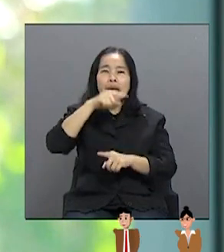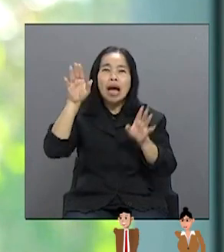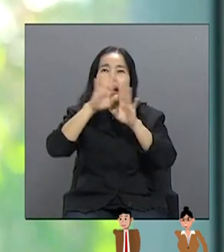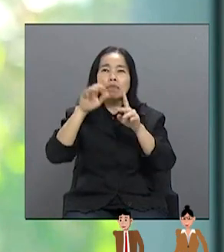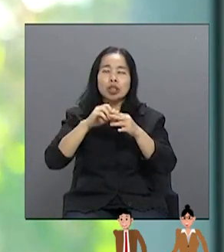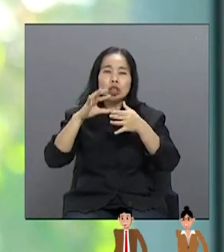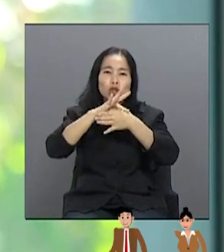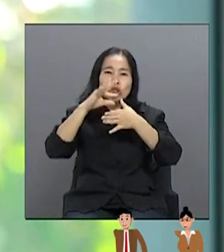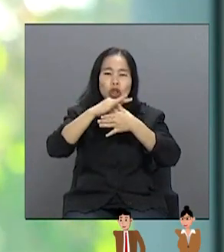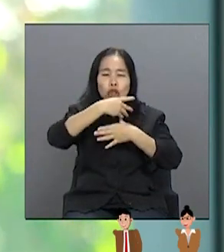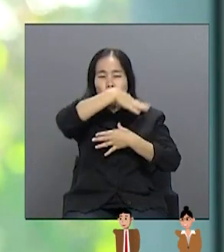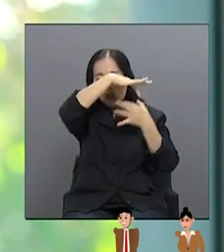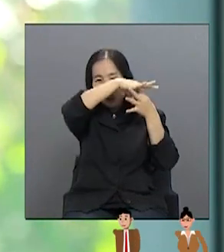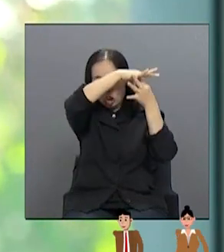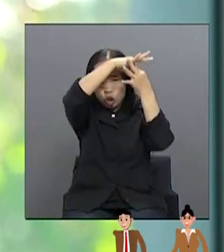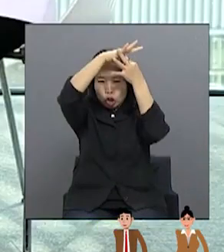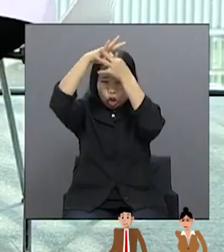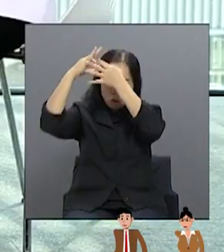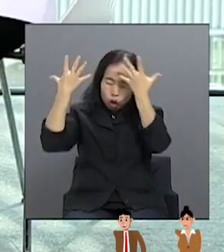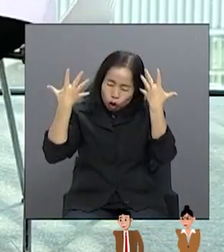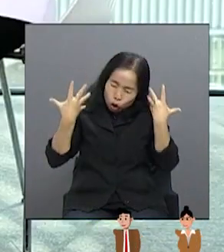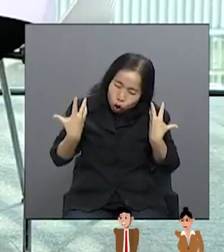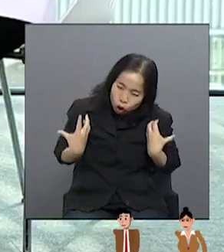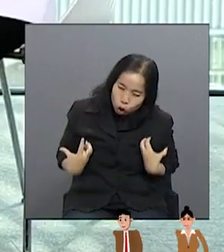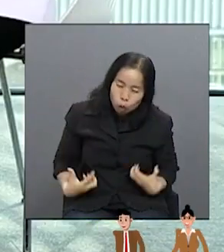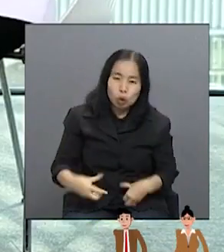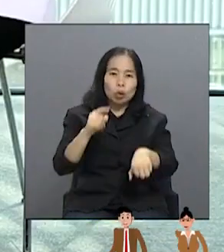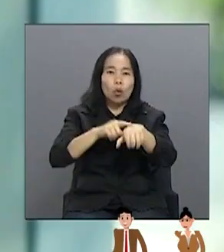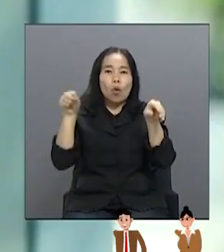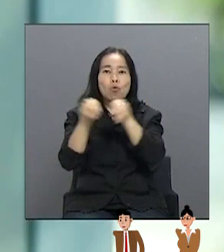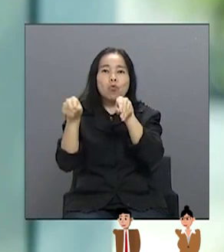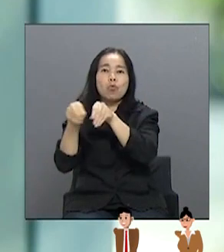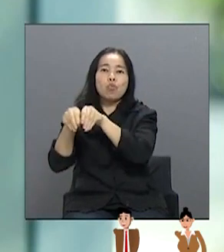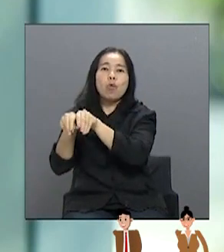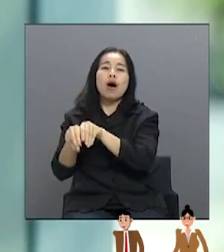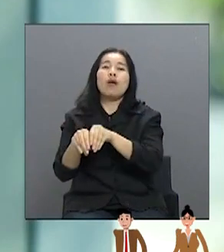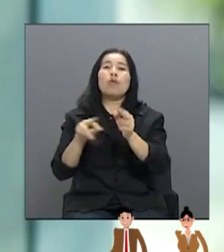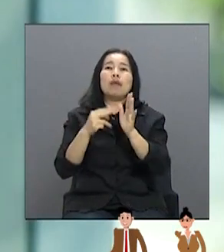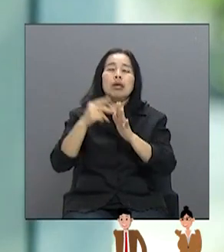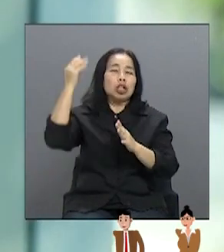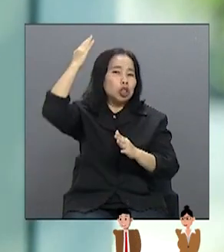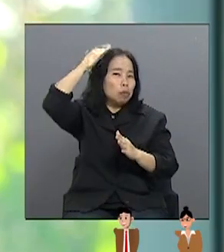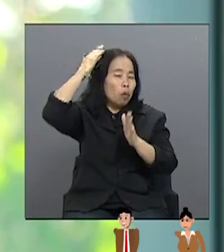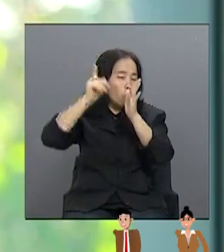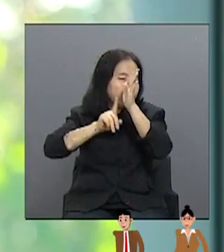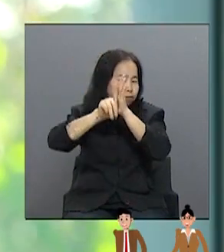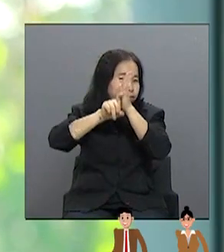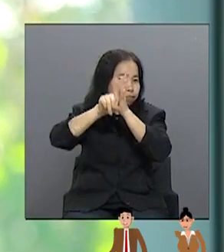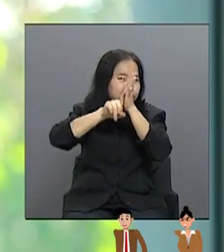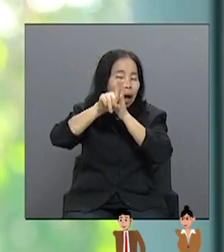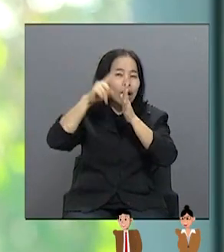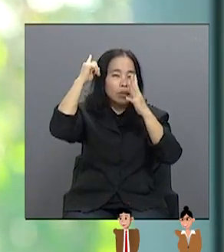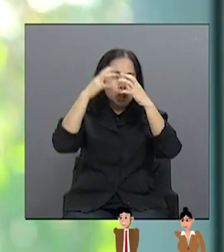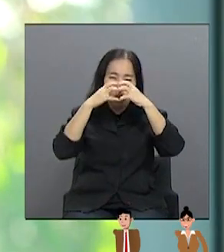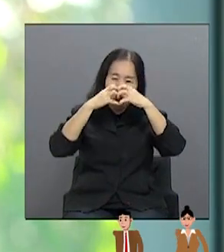ามเนื้อที่มันเรื้อรังแล้วมันก็ปวดไปทั้งตัวอันนี้มันก็จะมีการเปลี่ยนแปลงสารสื่อประสาทในสมองเราทำให้เราเซนซิทีฟกับเรื่อง